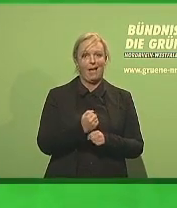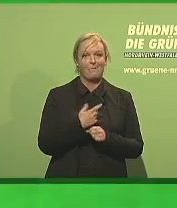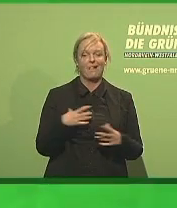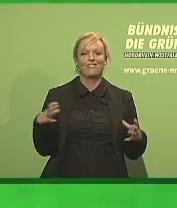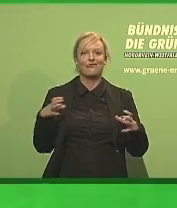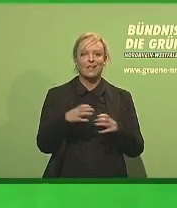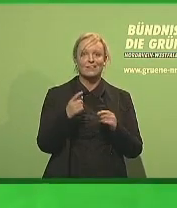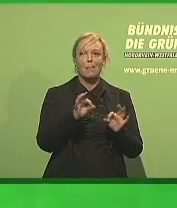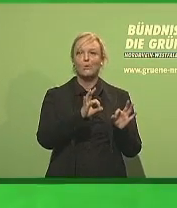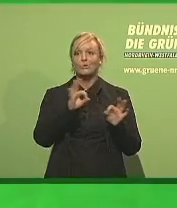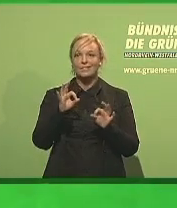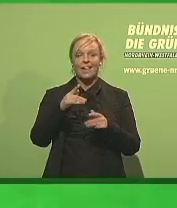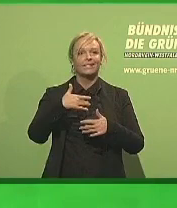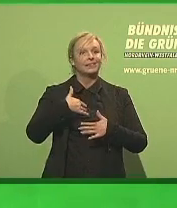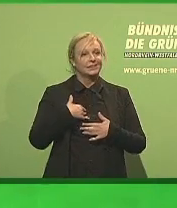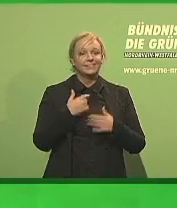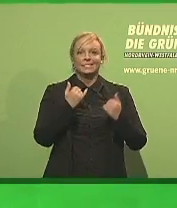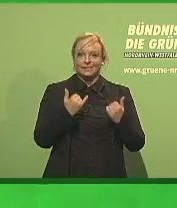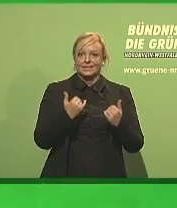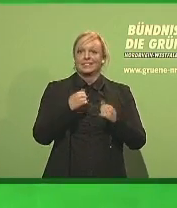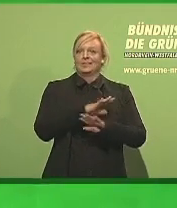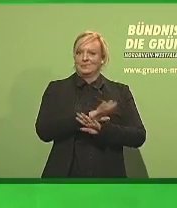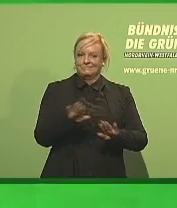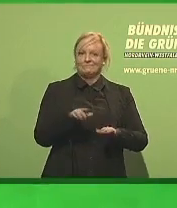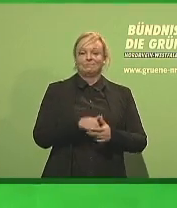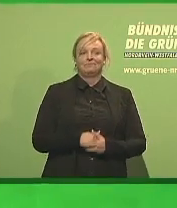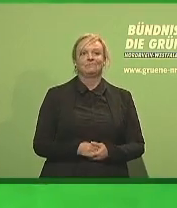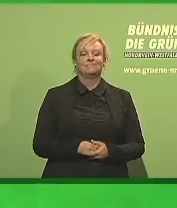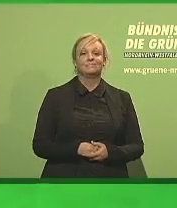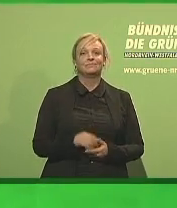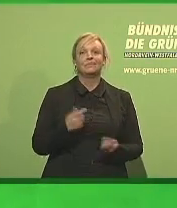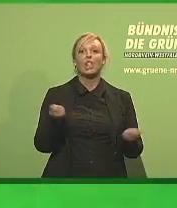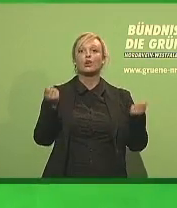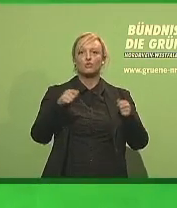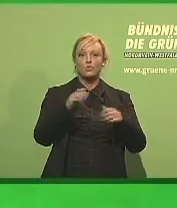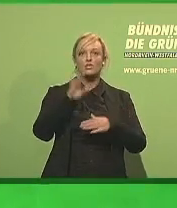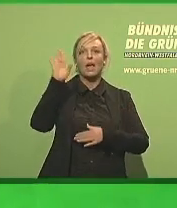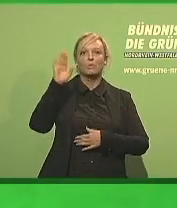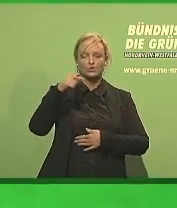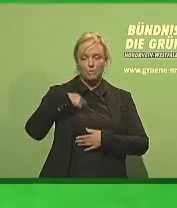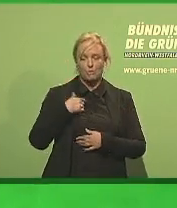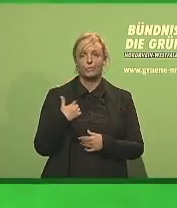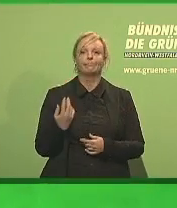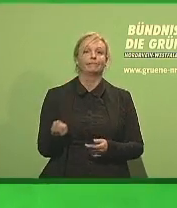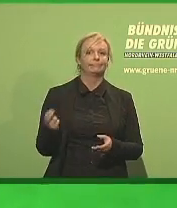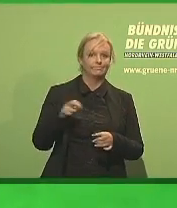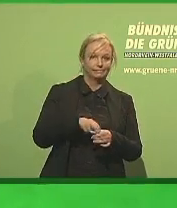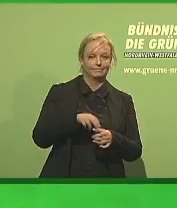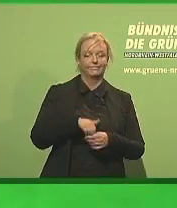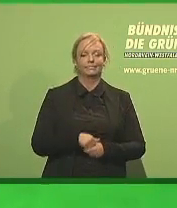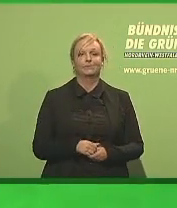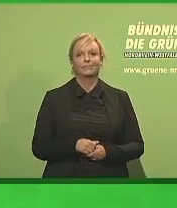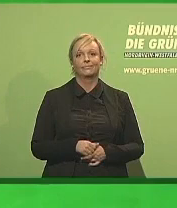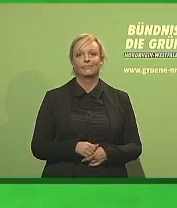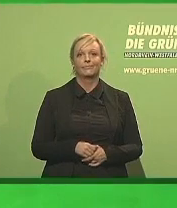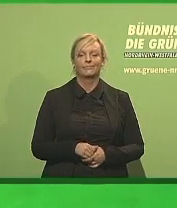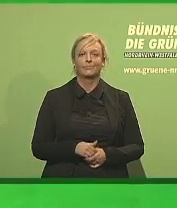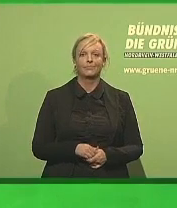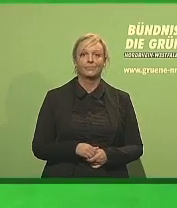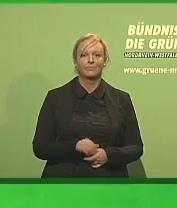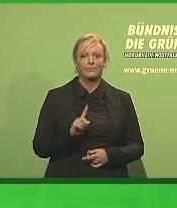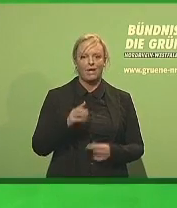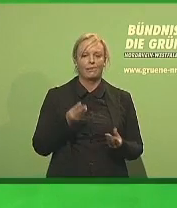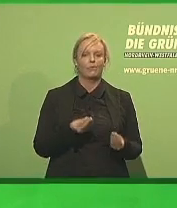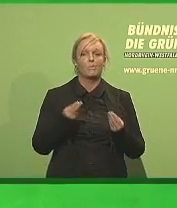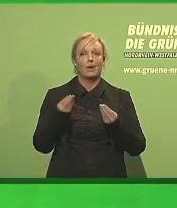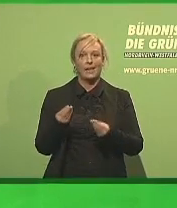Versammlungsleiterin ist damit vorzeitig beendet. Erst wieder bei der Schlussabstimmung trete ich als solche wieder in Erscheinung und übergebe